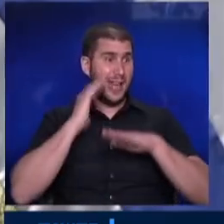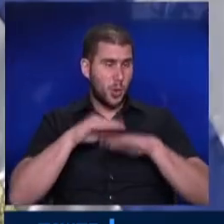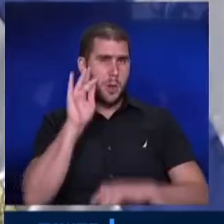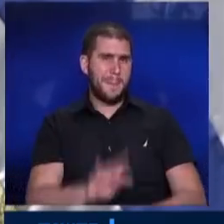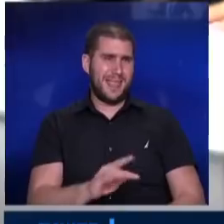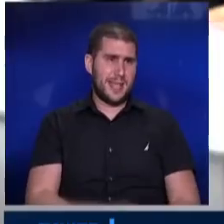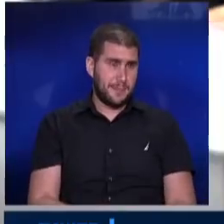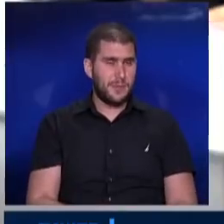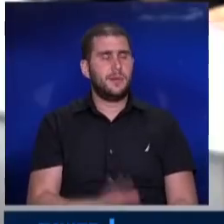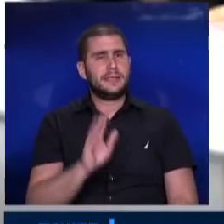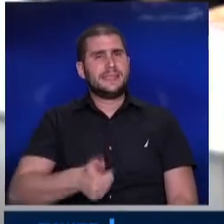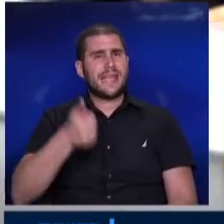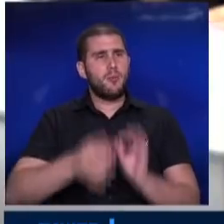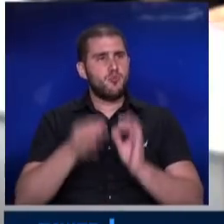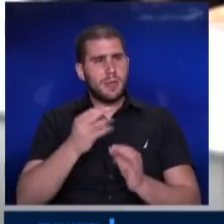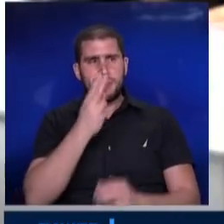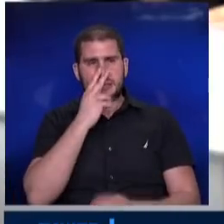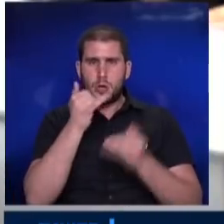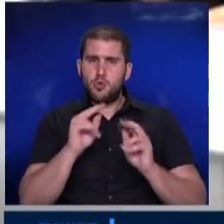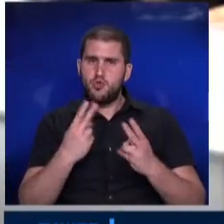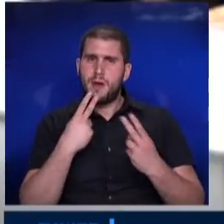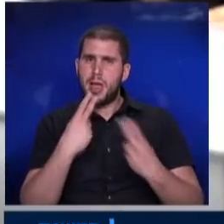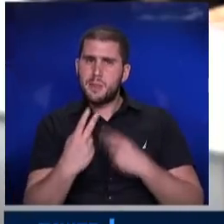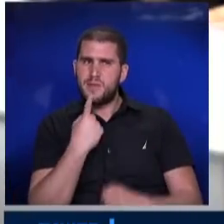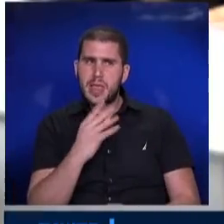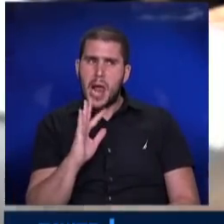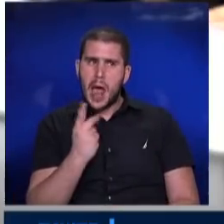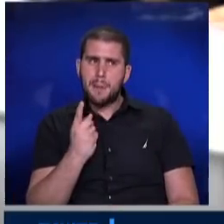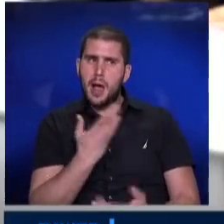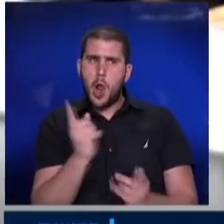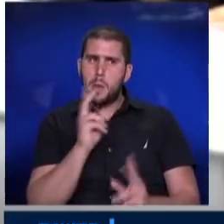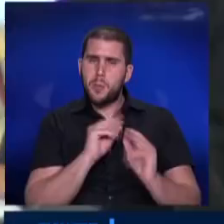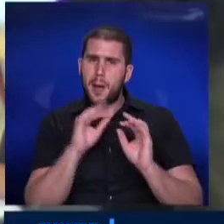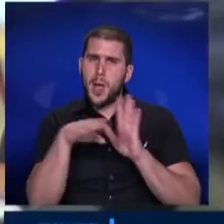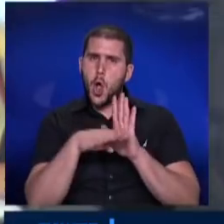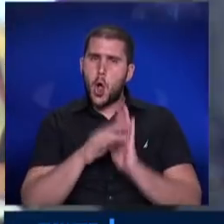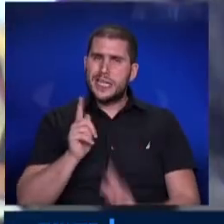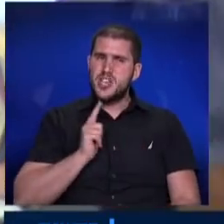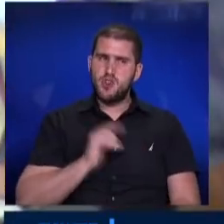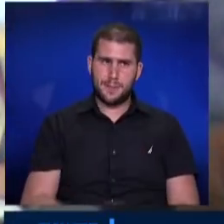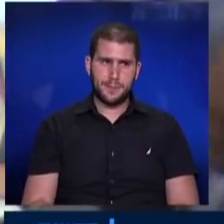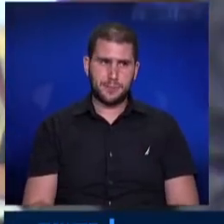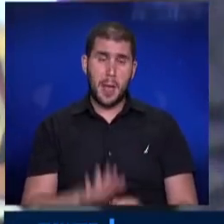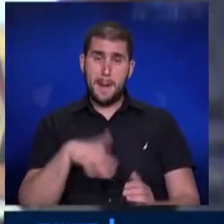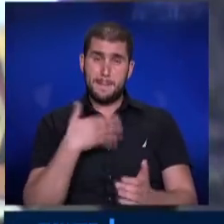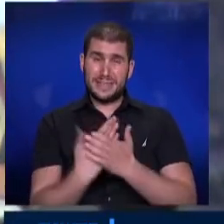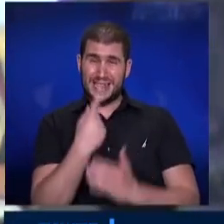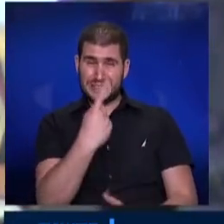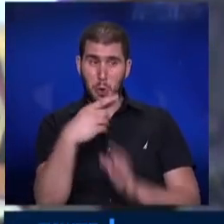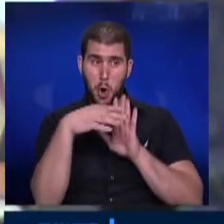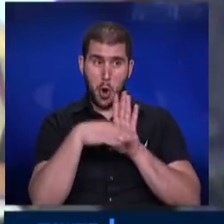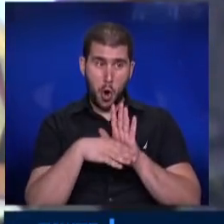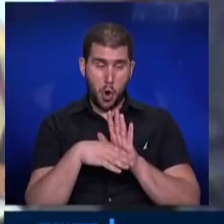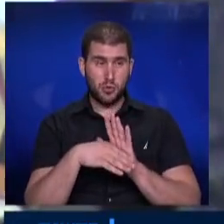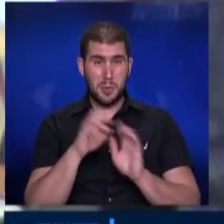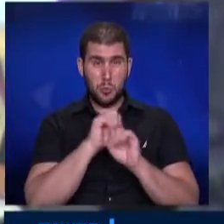לו. וכך, שר המשפטים ניסה היום שוב לנמק מדוע אין מדובר בחוק פרסונלי. אין בהצעת החוק שהתזכיר פורסם